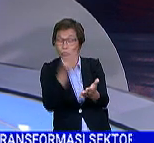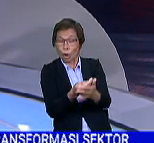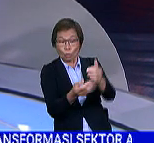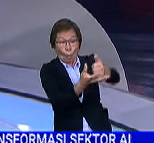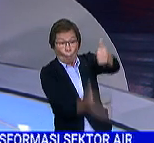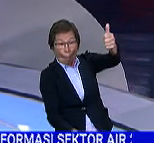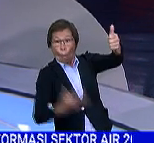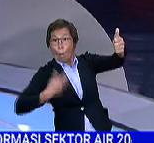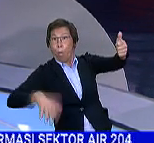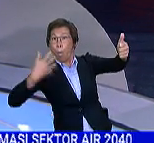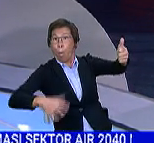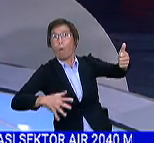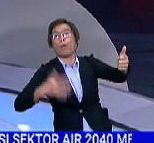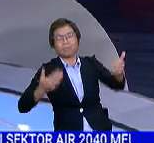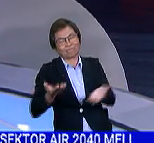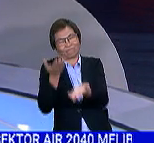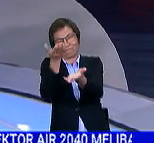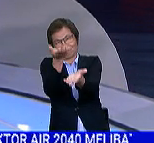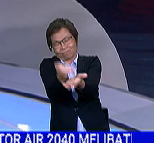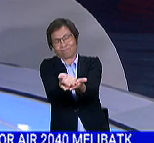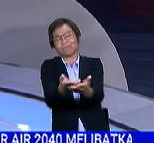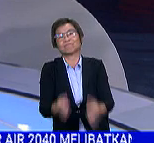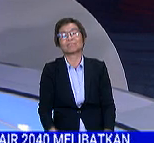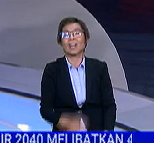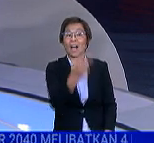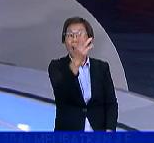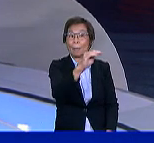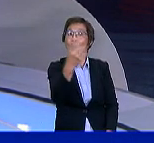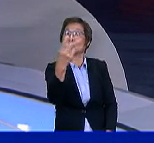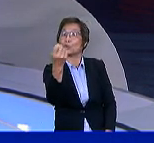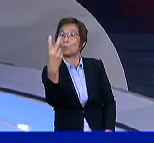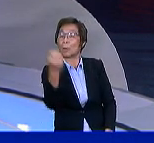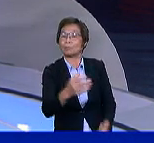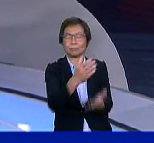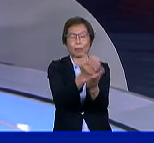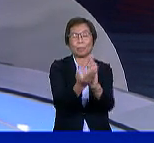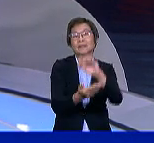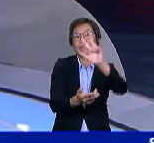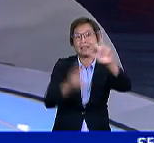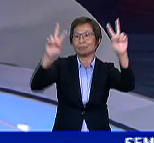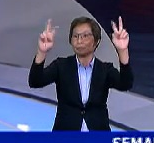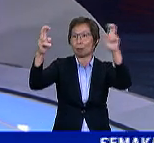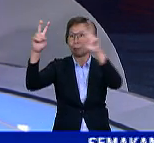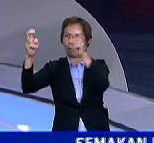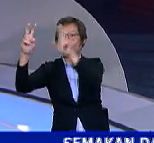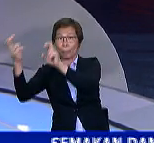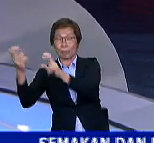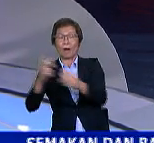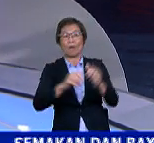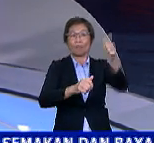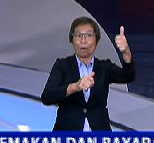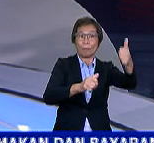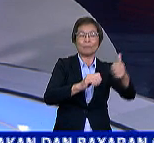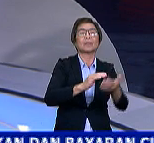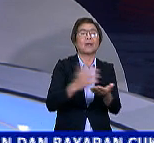jumlah terbesar pernah diusulkan. RMKe-12 ini terbahagi kepada 3 tema. Pertama,